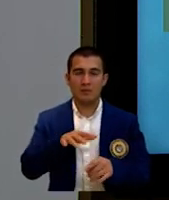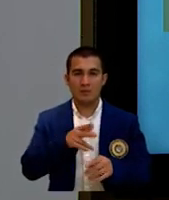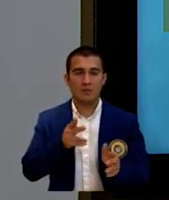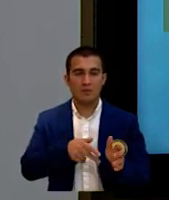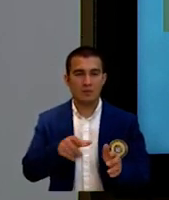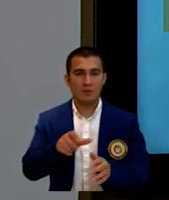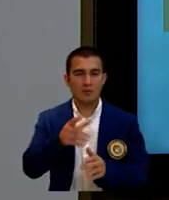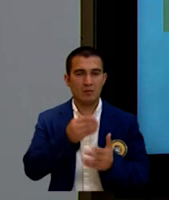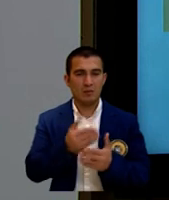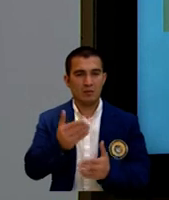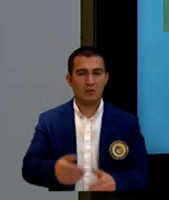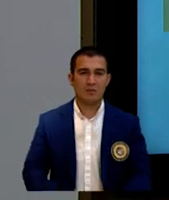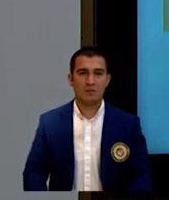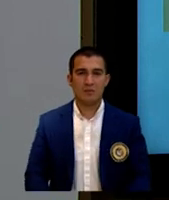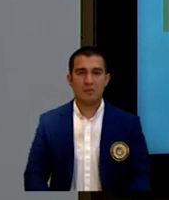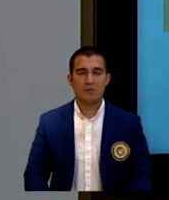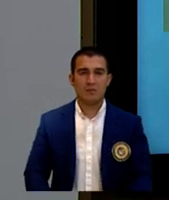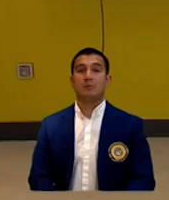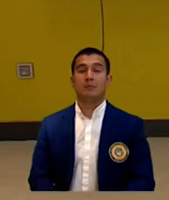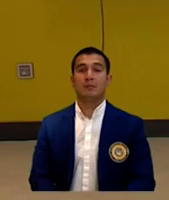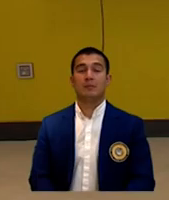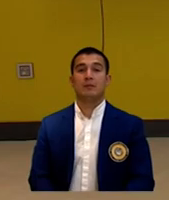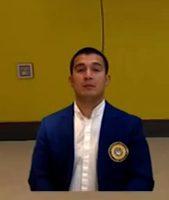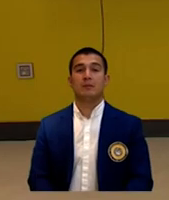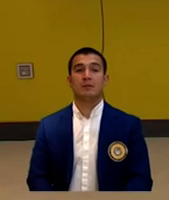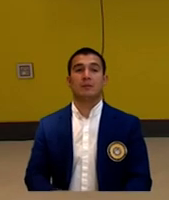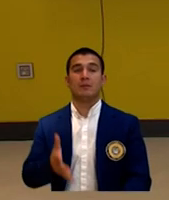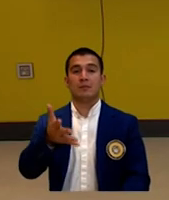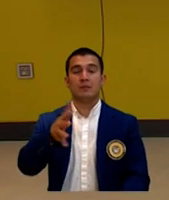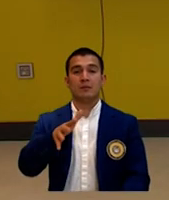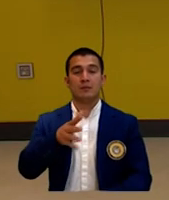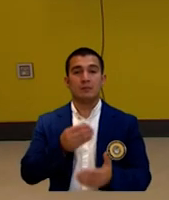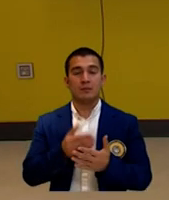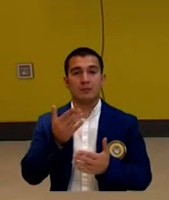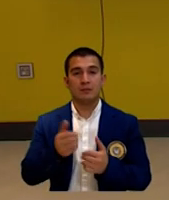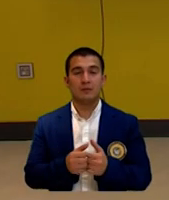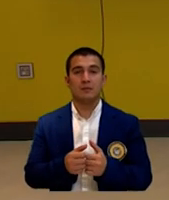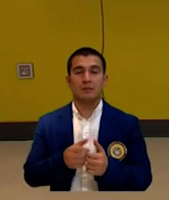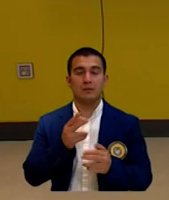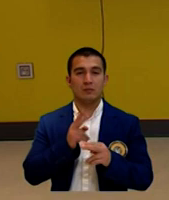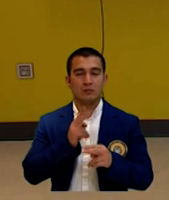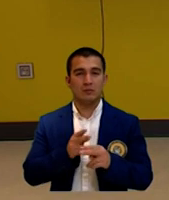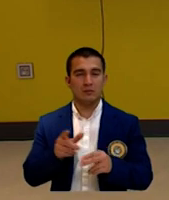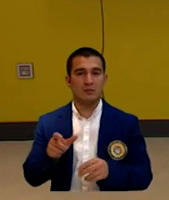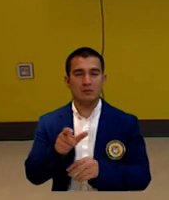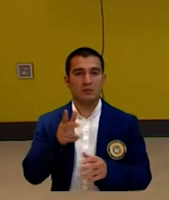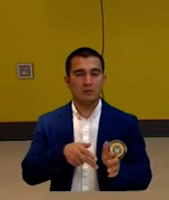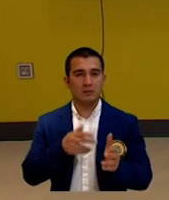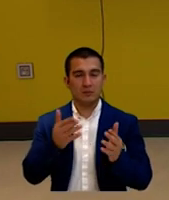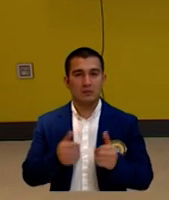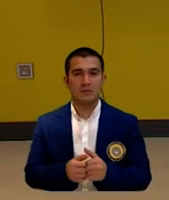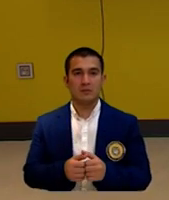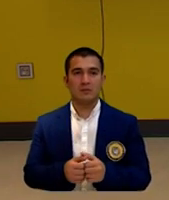yo'l yo'nalishi ekan. To'g'rimi? 5-chi o'rinda turuvchi temir yo'l